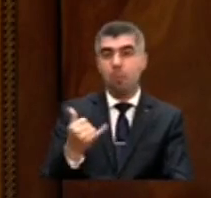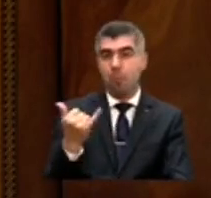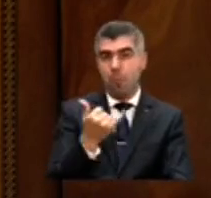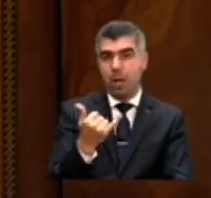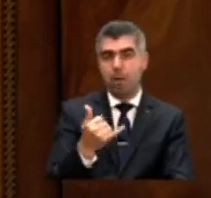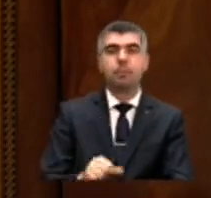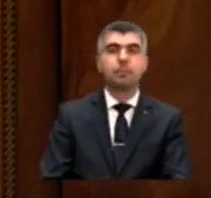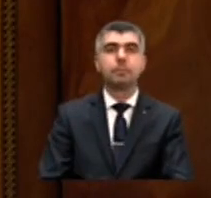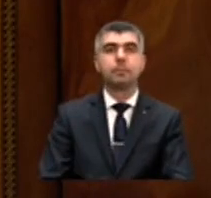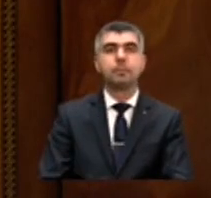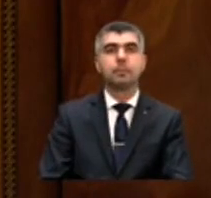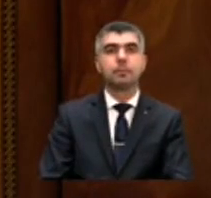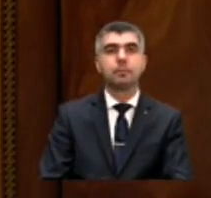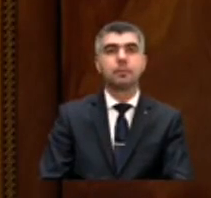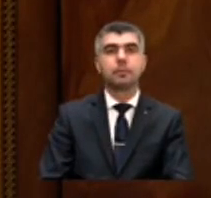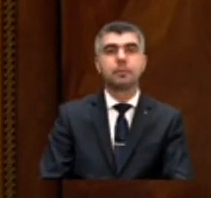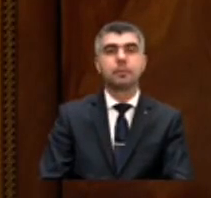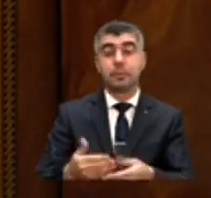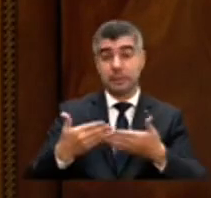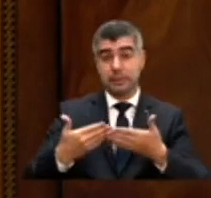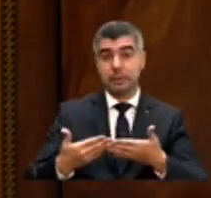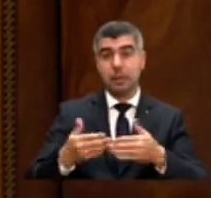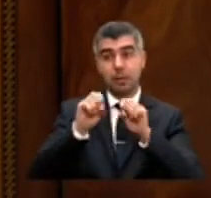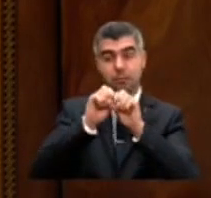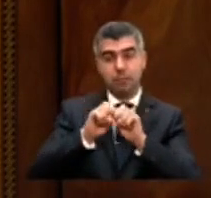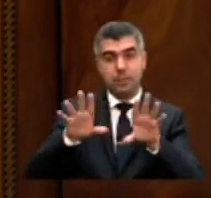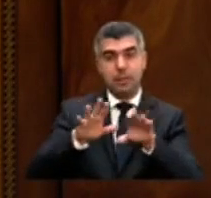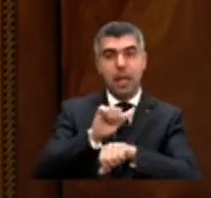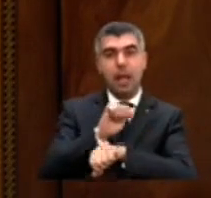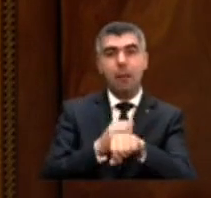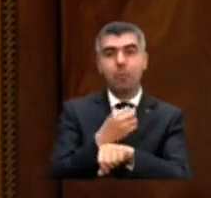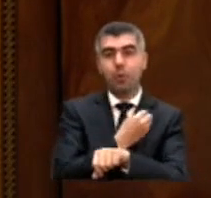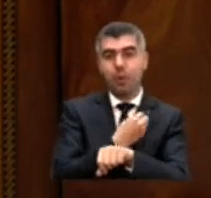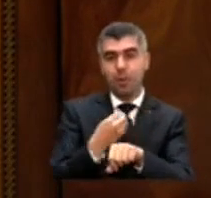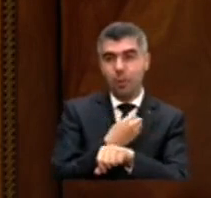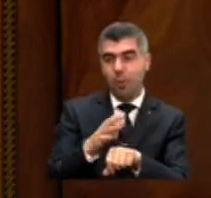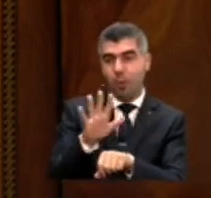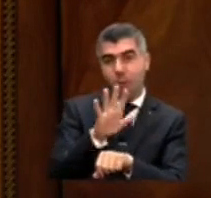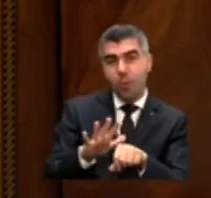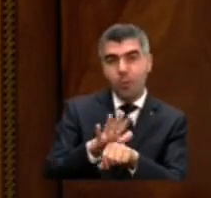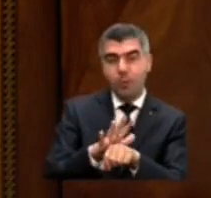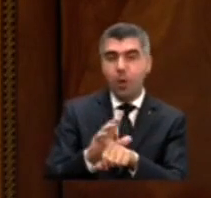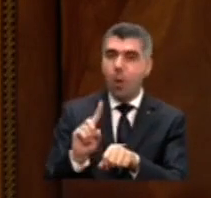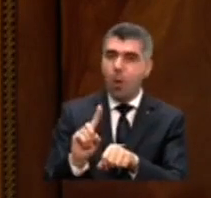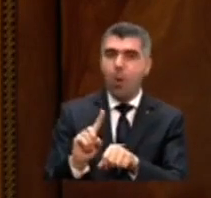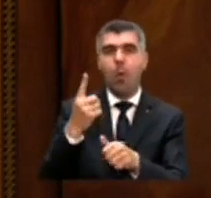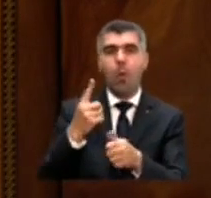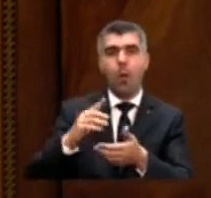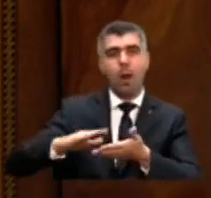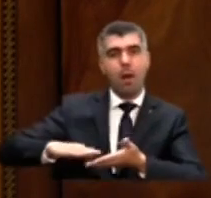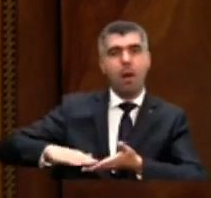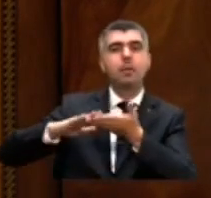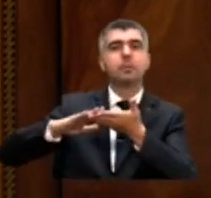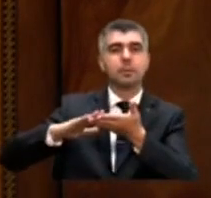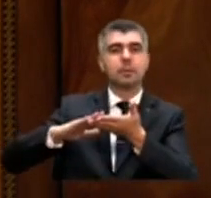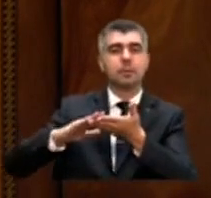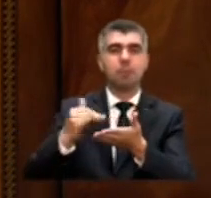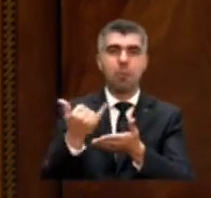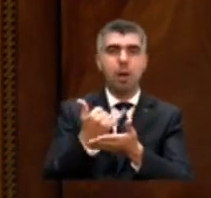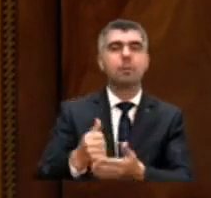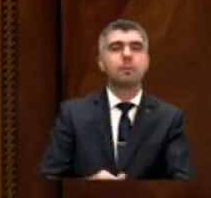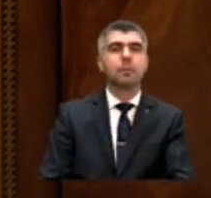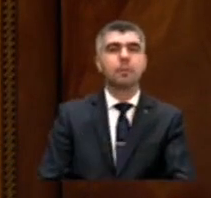لبلادنا. ويشكل تعميم الحماية الاجتماعية الركيزة الأولى لتدعيم ركائز الدولة الاجتماعية،